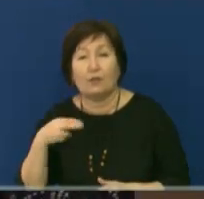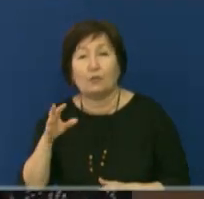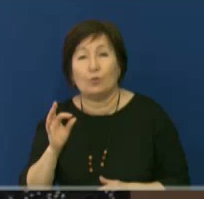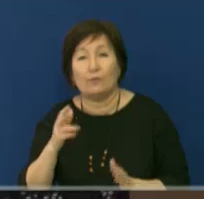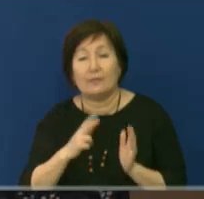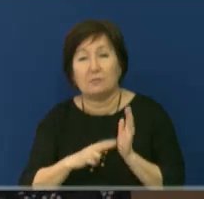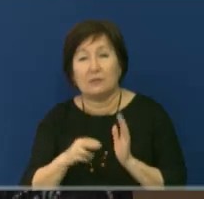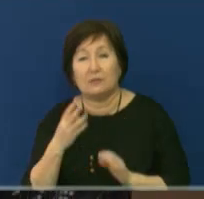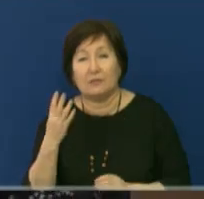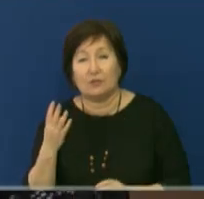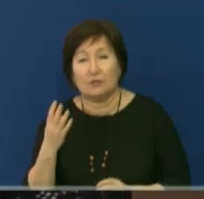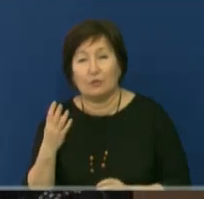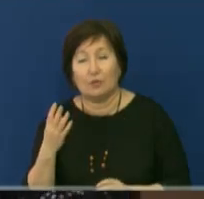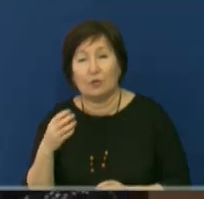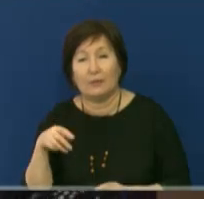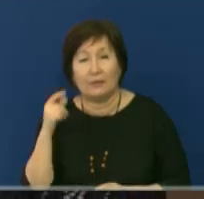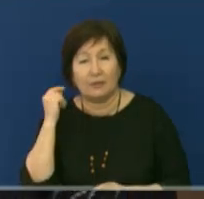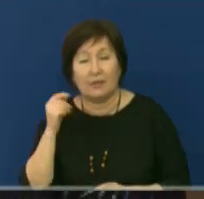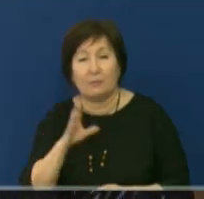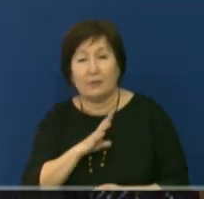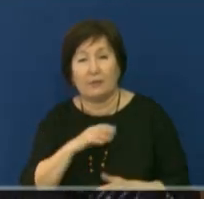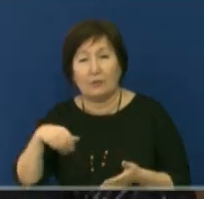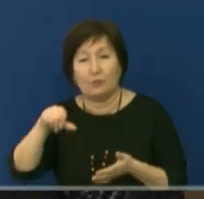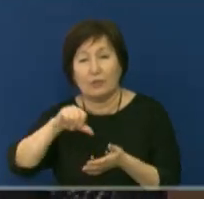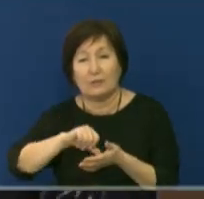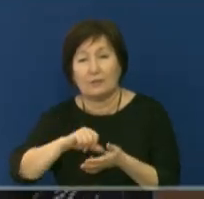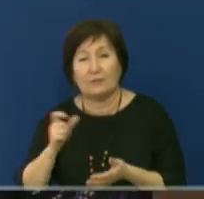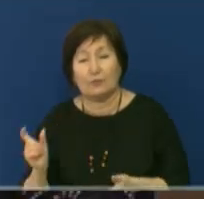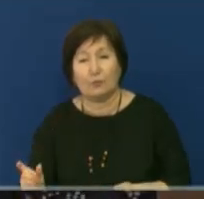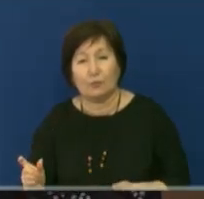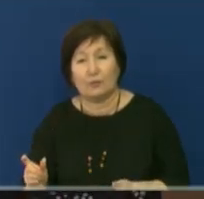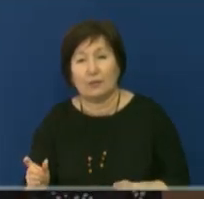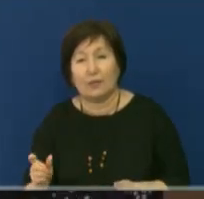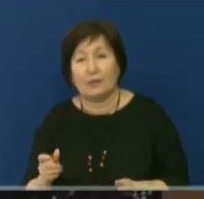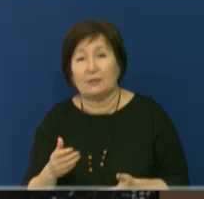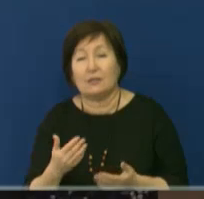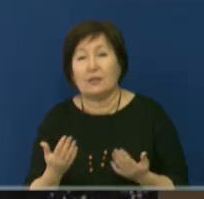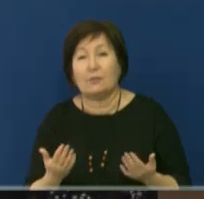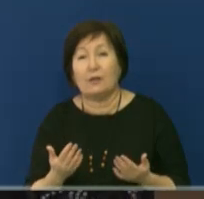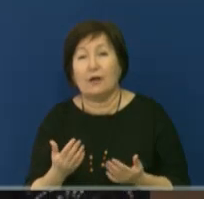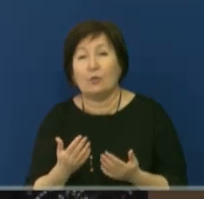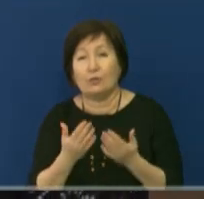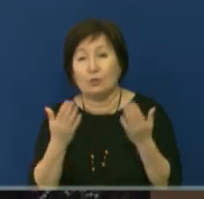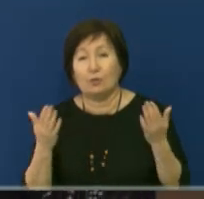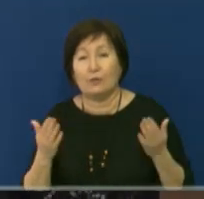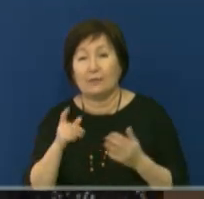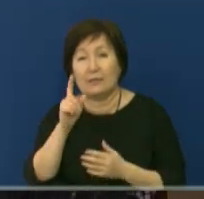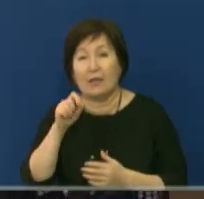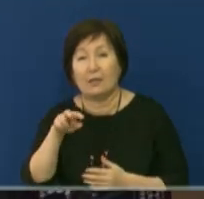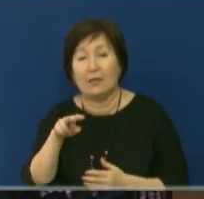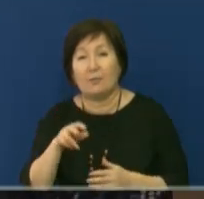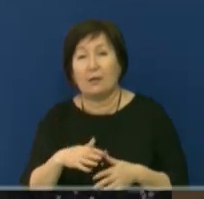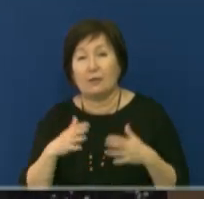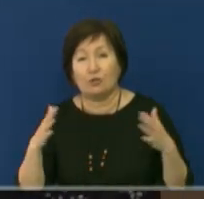Биыл басқа қалалардан қатысушылардың келуіне мүмкіндік болмады. Жалпы фестивальдің аудиториясы үлкен. Фестивальге әр